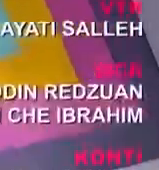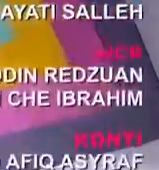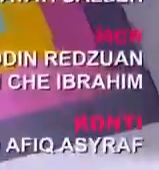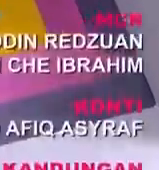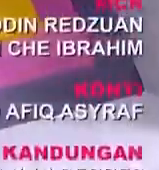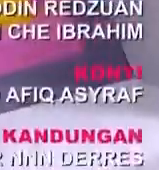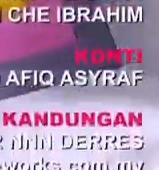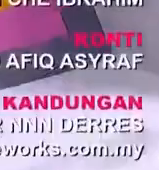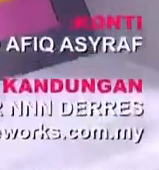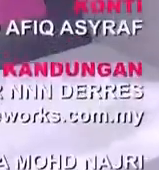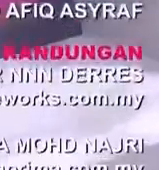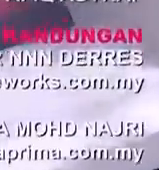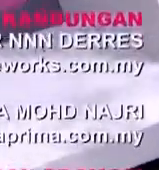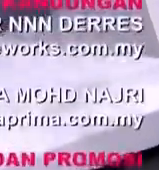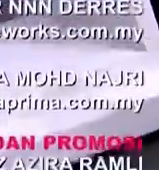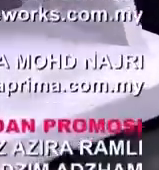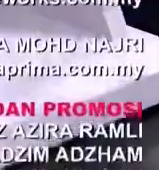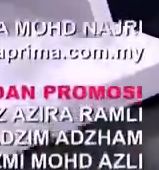Nesya terhenti